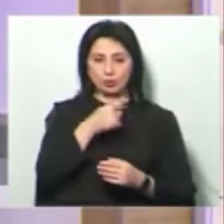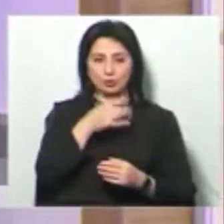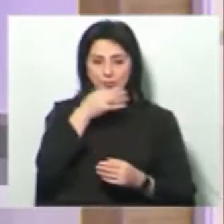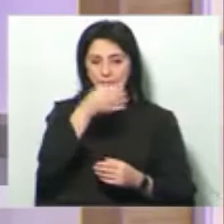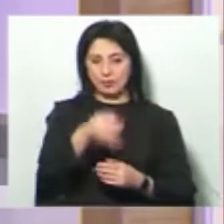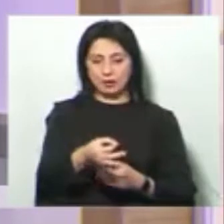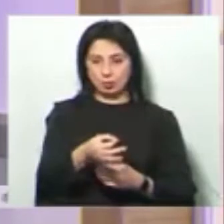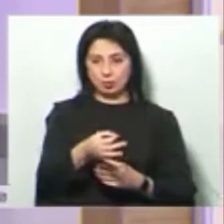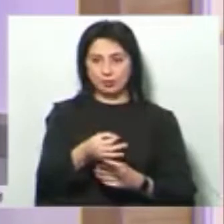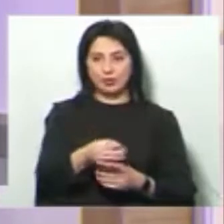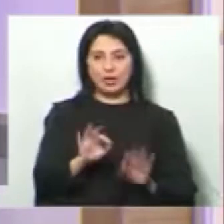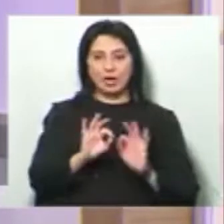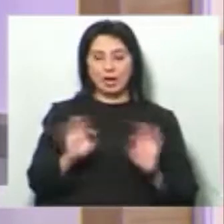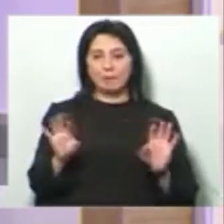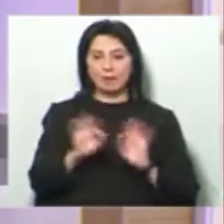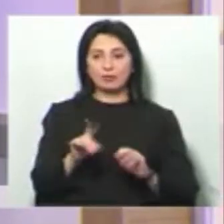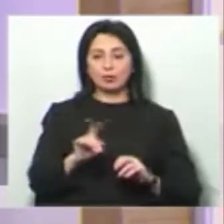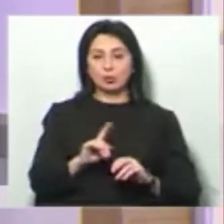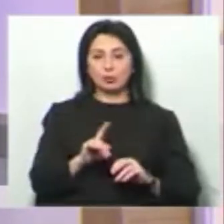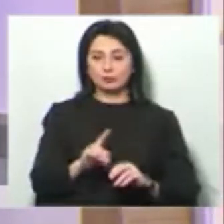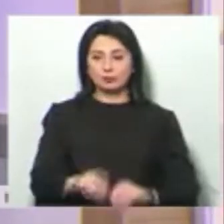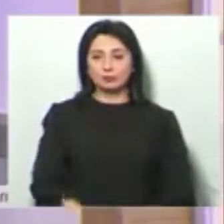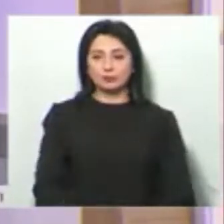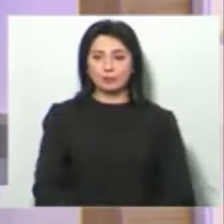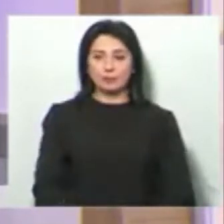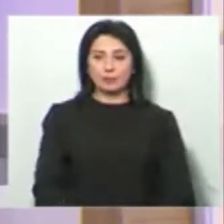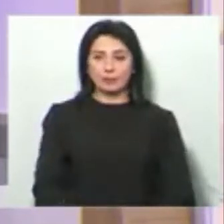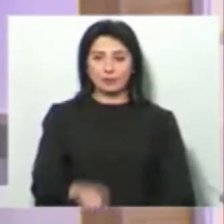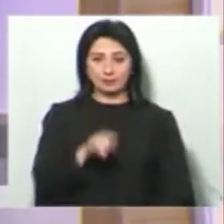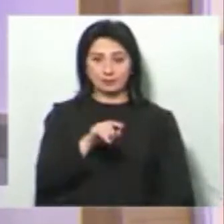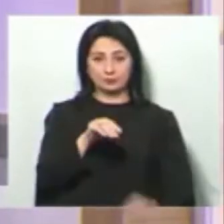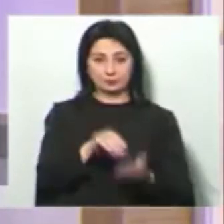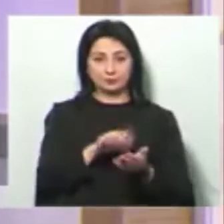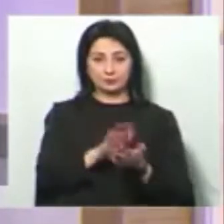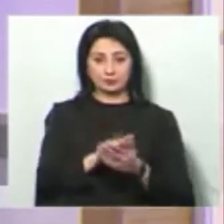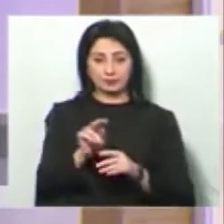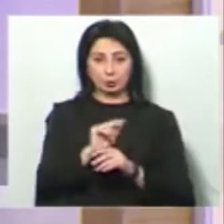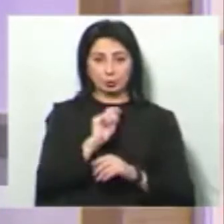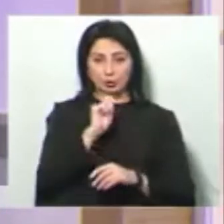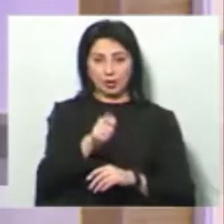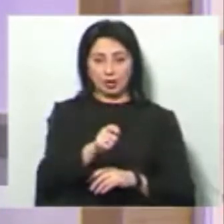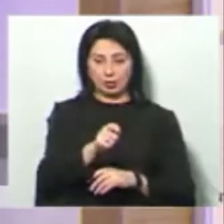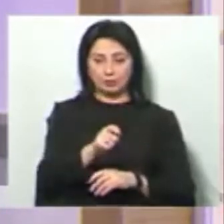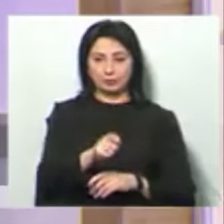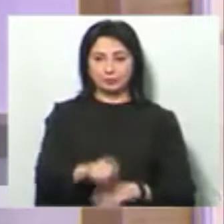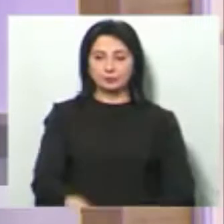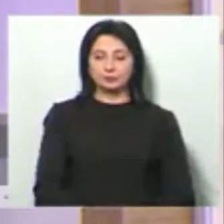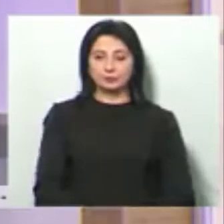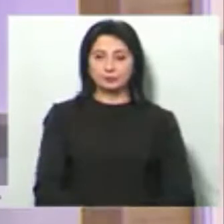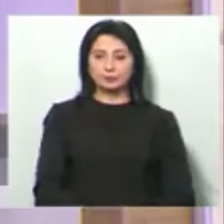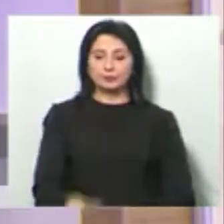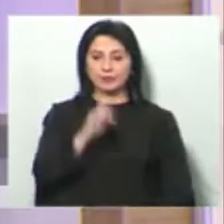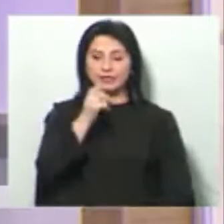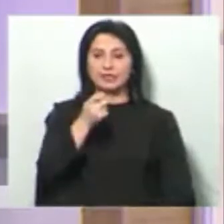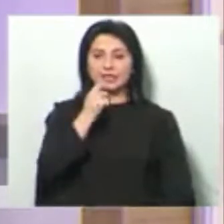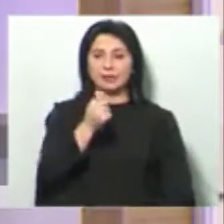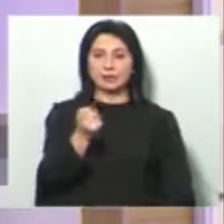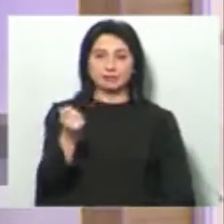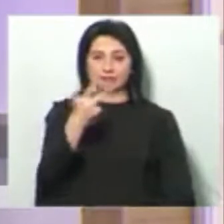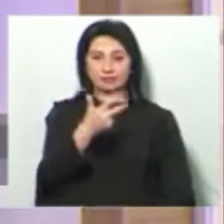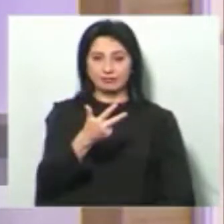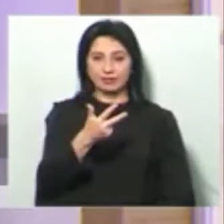პასუხით განმარტეთ, რომ დანიშნული მკურნალობა და მედიკამენტების რაოდენობა